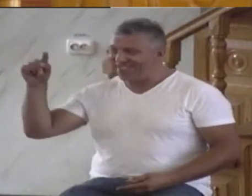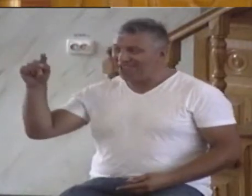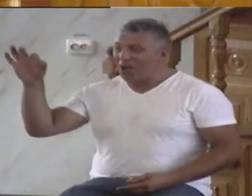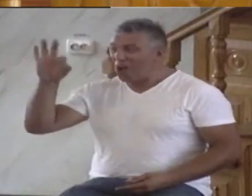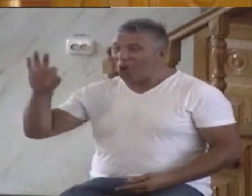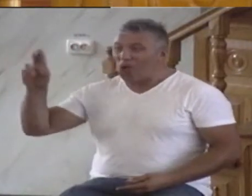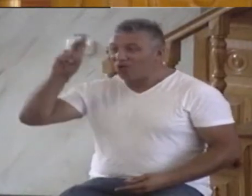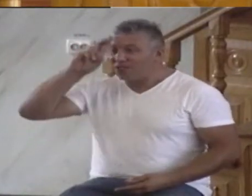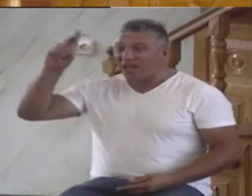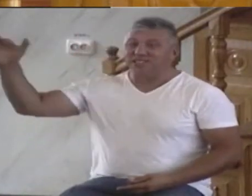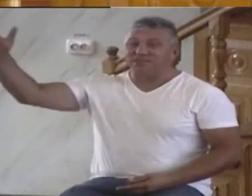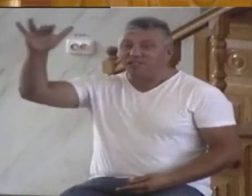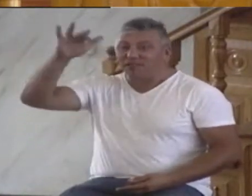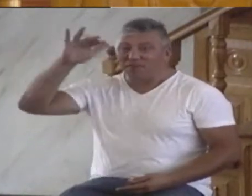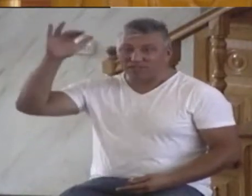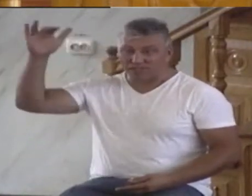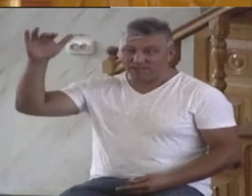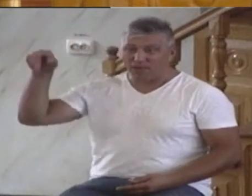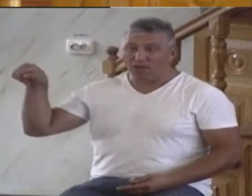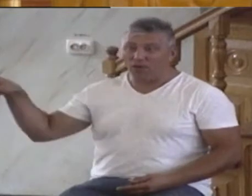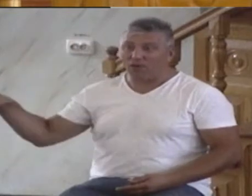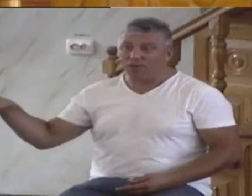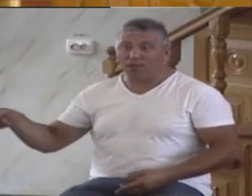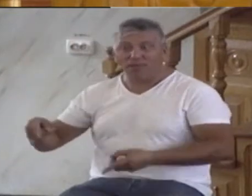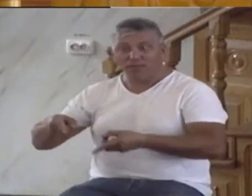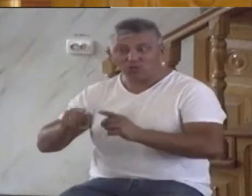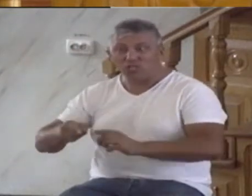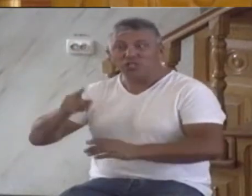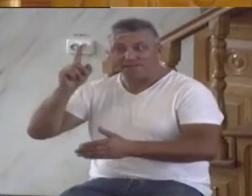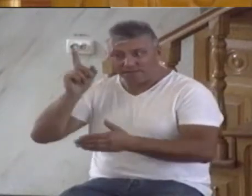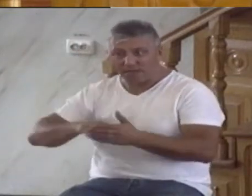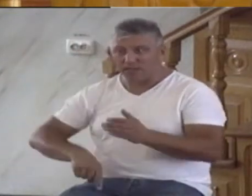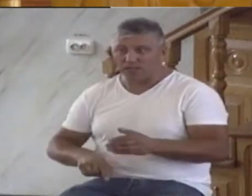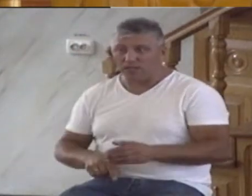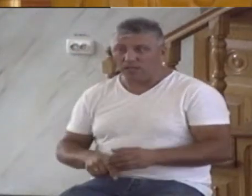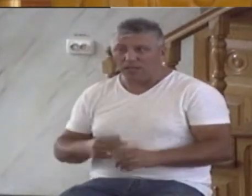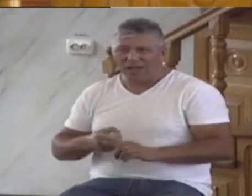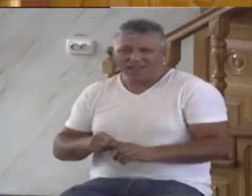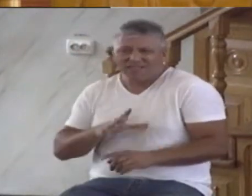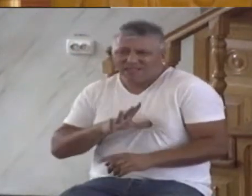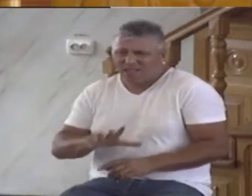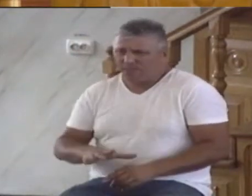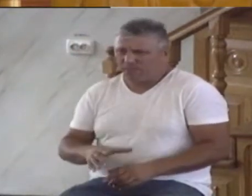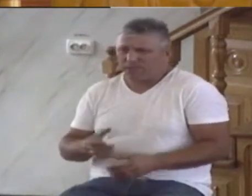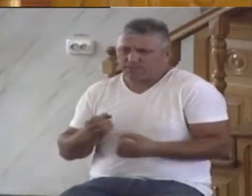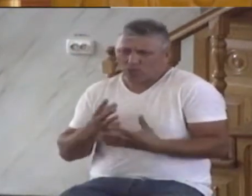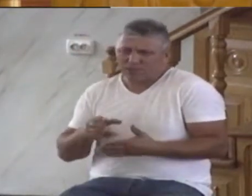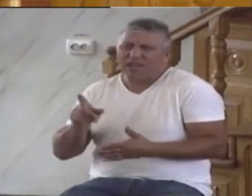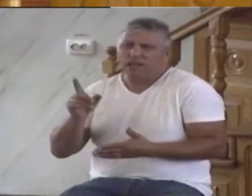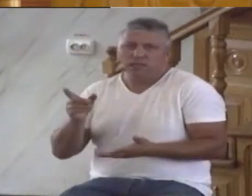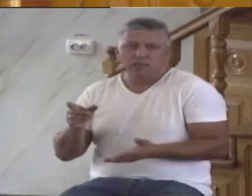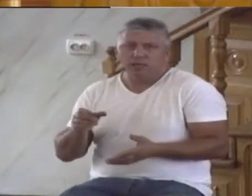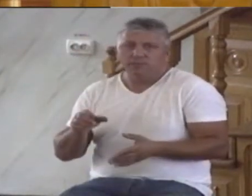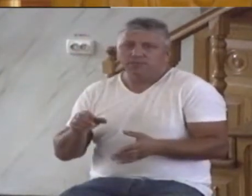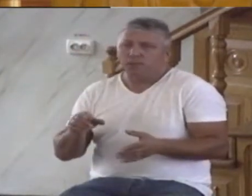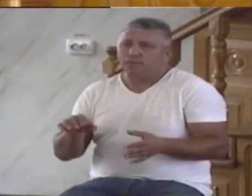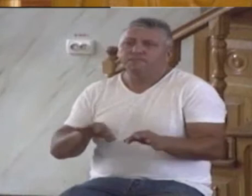Он в него по-настоящему верил. Это не было для него служение или проект,